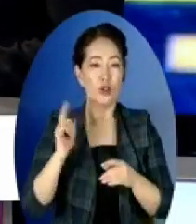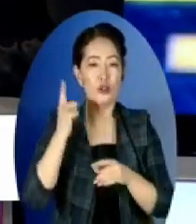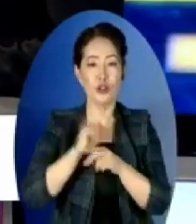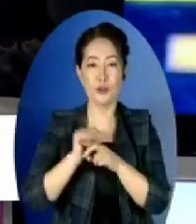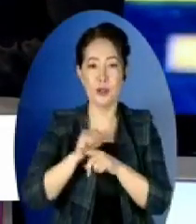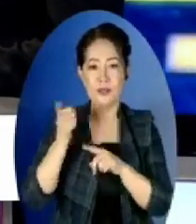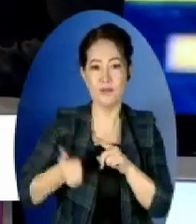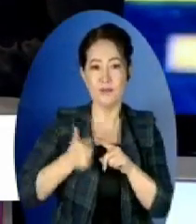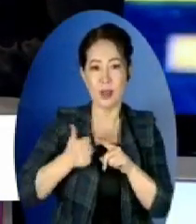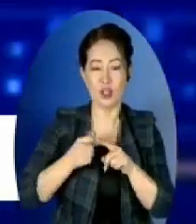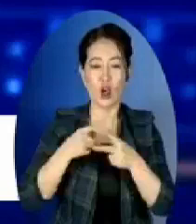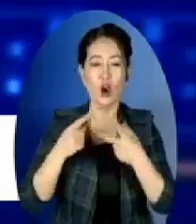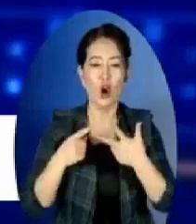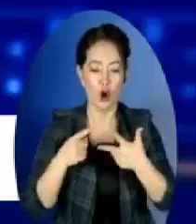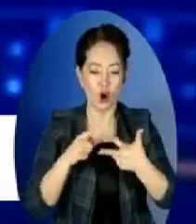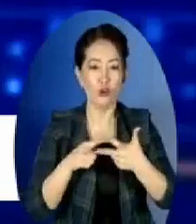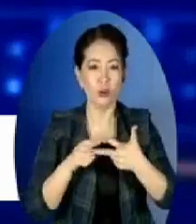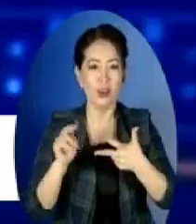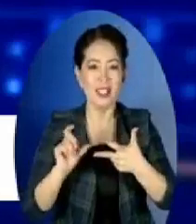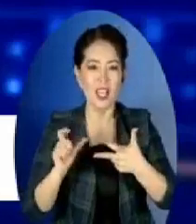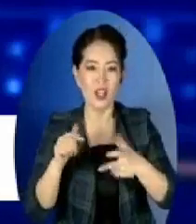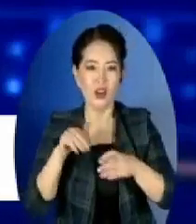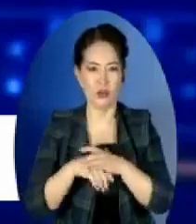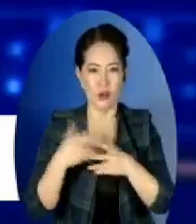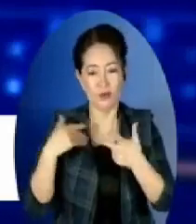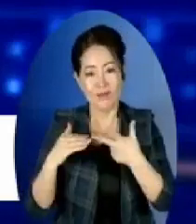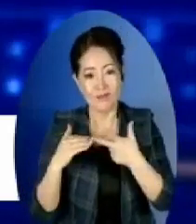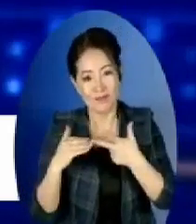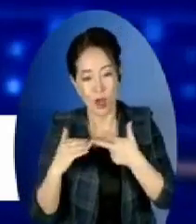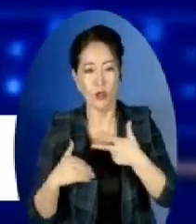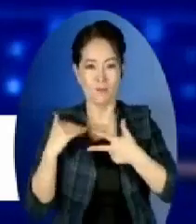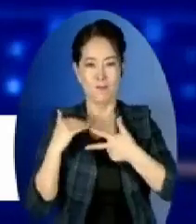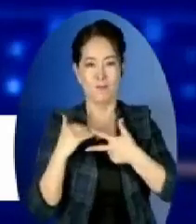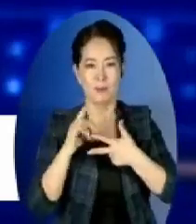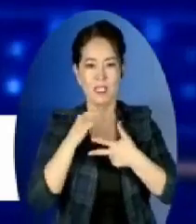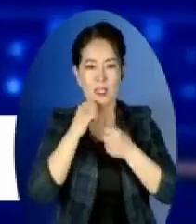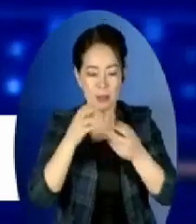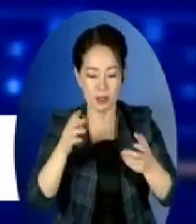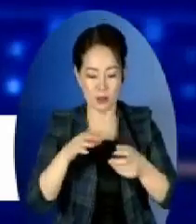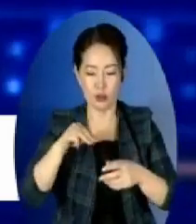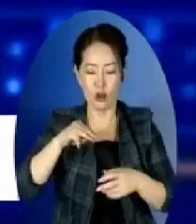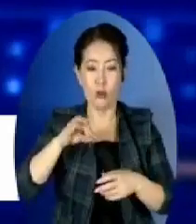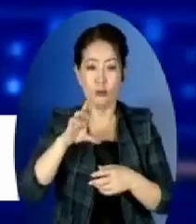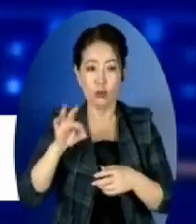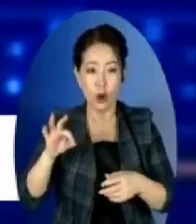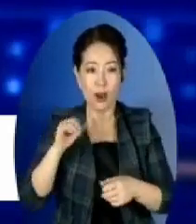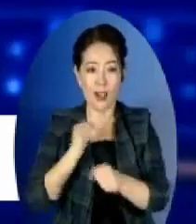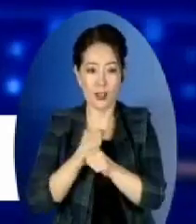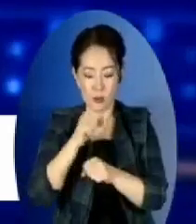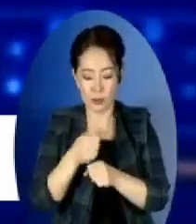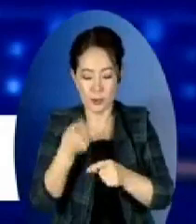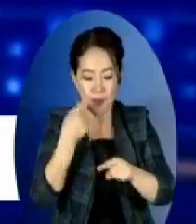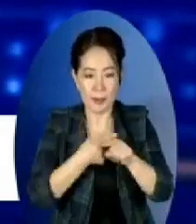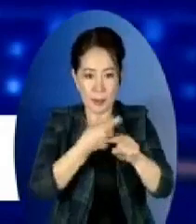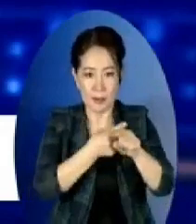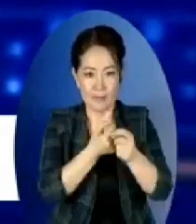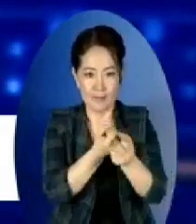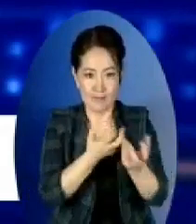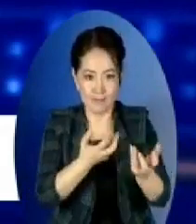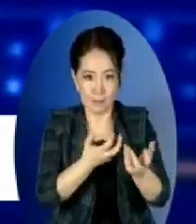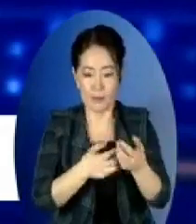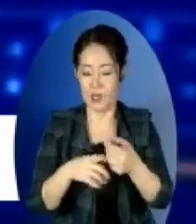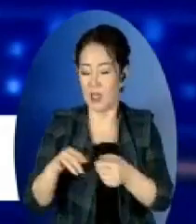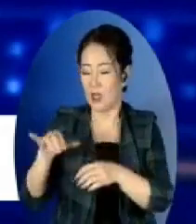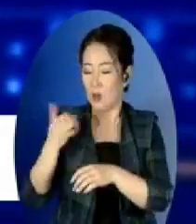байдлыг 20 дугаар зэрэгт хилцсэн байгаа. За үүнтэй холбоотойгоор бол давчаан дээр ажиллаж байгаа албан хаагч нэрг бол нэмэлтээр байршуулсан. За нийслэлийн онцгой